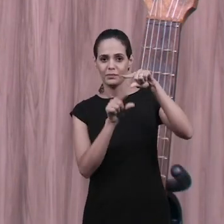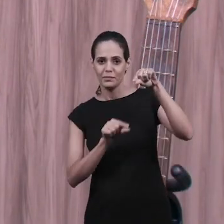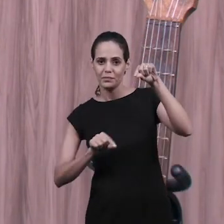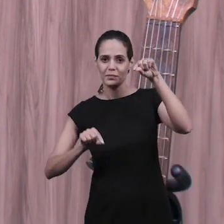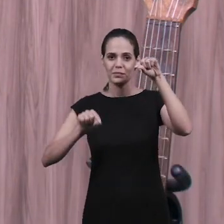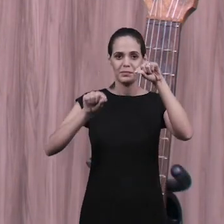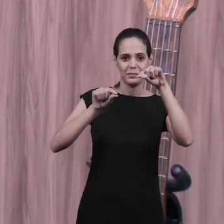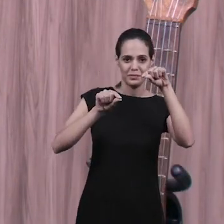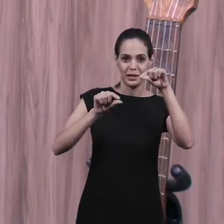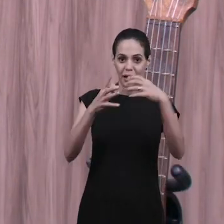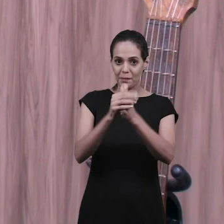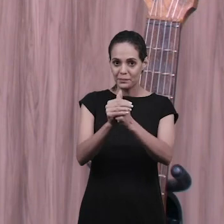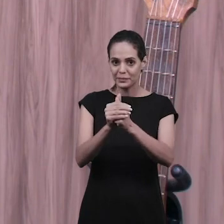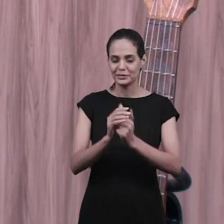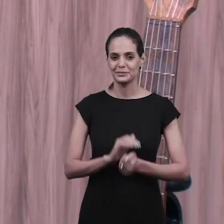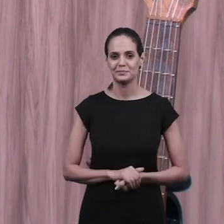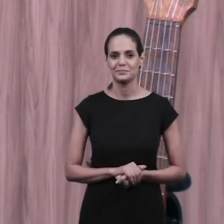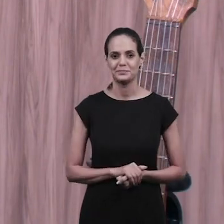demi-lune. Amen.